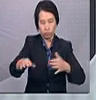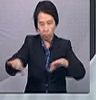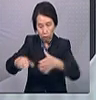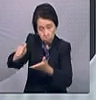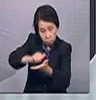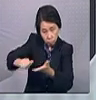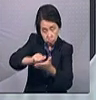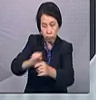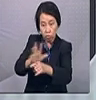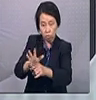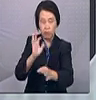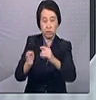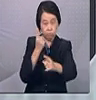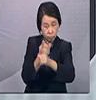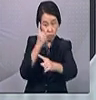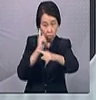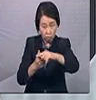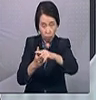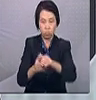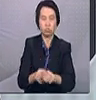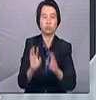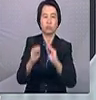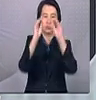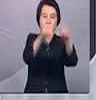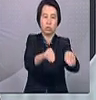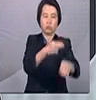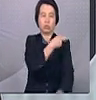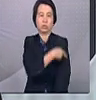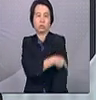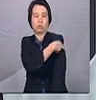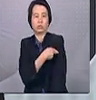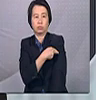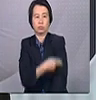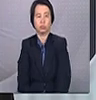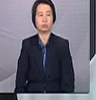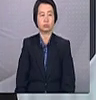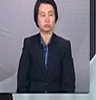dan kalau positif kita akan masukkan mereka ke hospital.